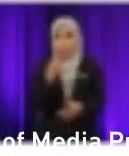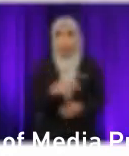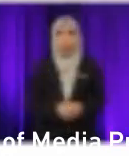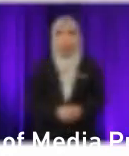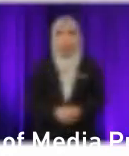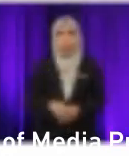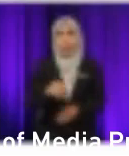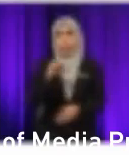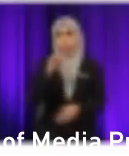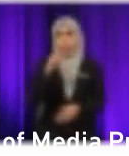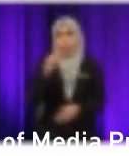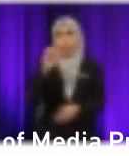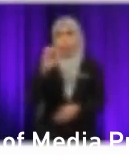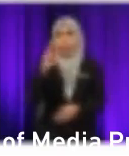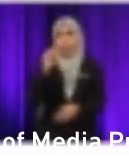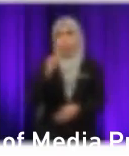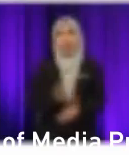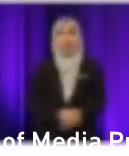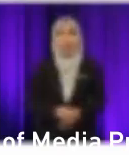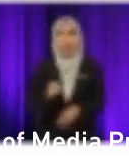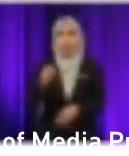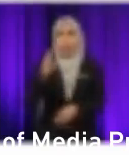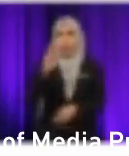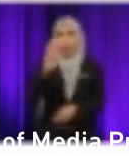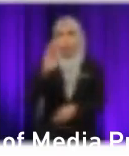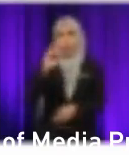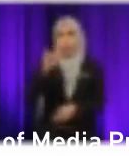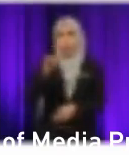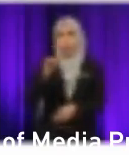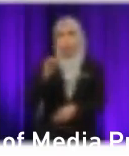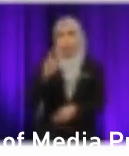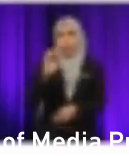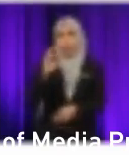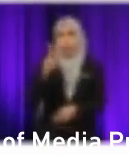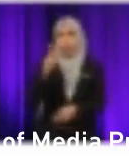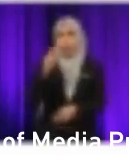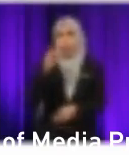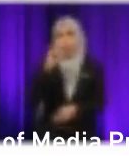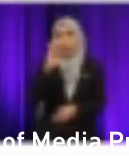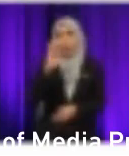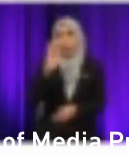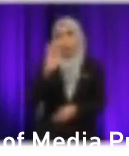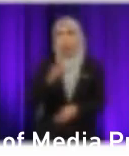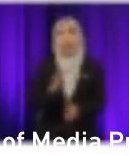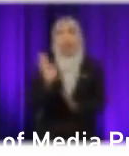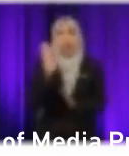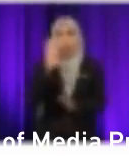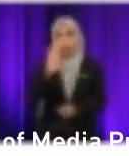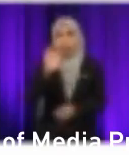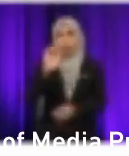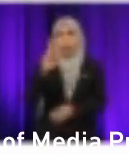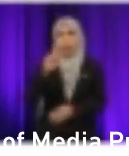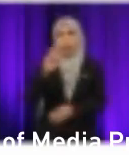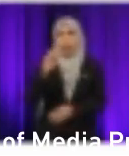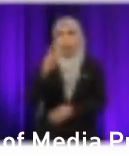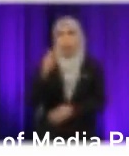item subjektif bersyuktur. Ini berkaitan dengan penilaian. Ini yang tadi saya kata, dia kena buat pro and con. Okay, macam